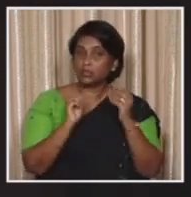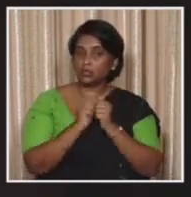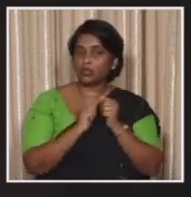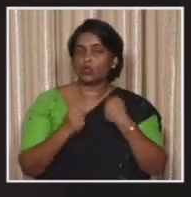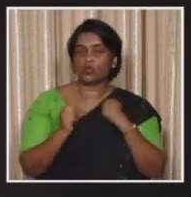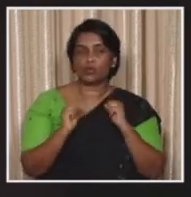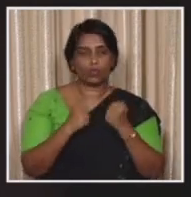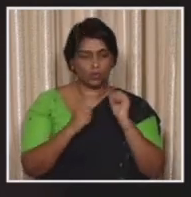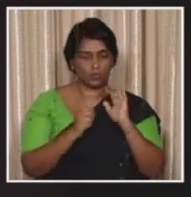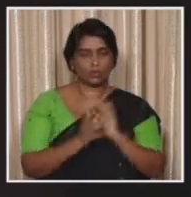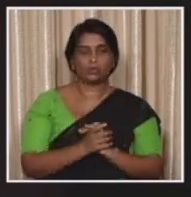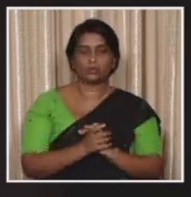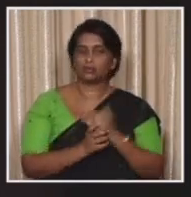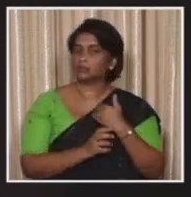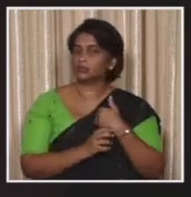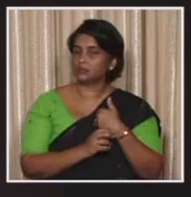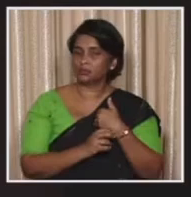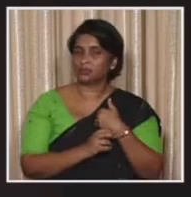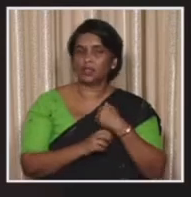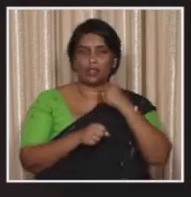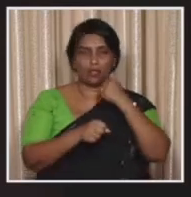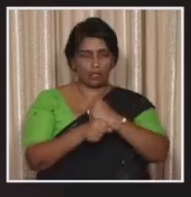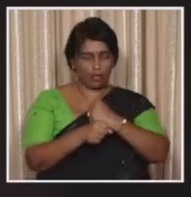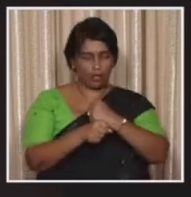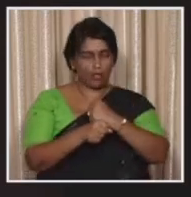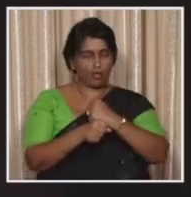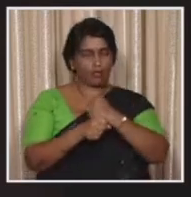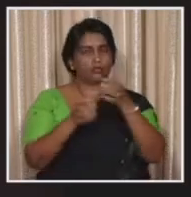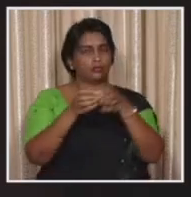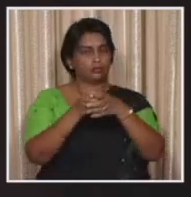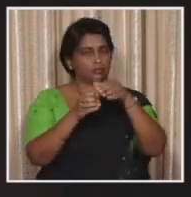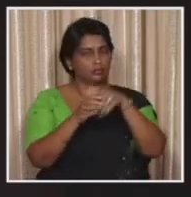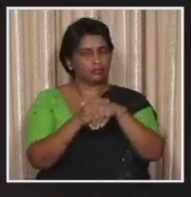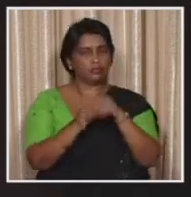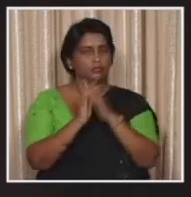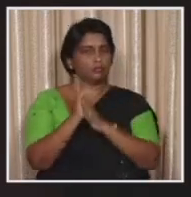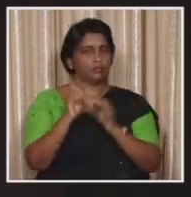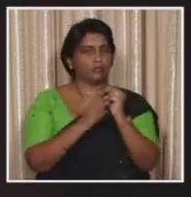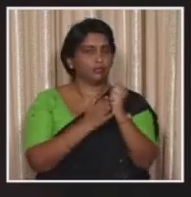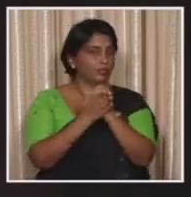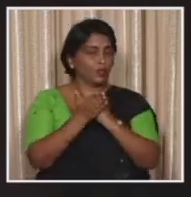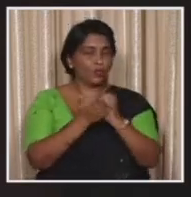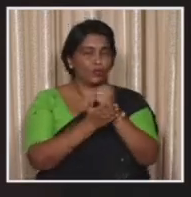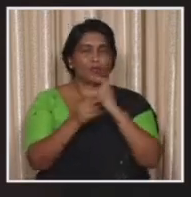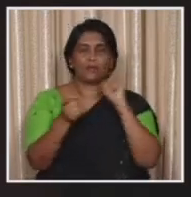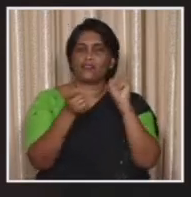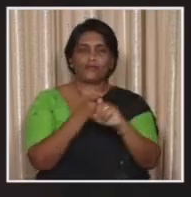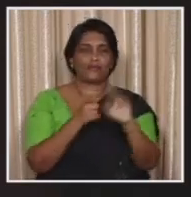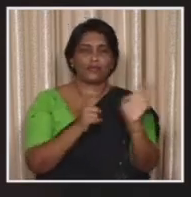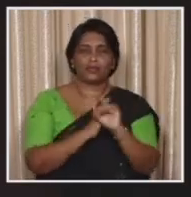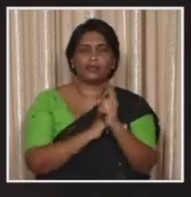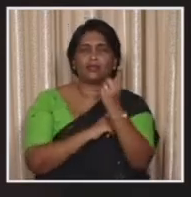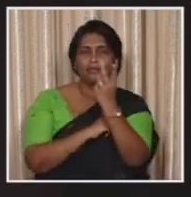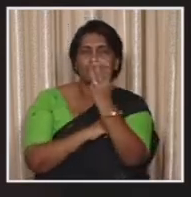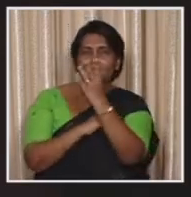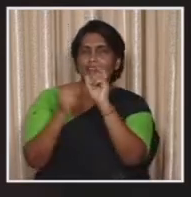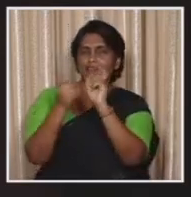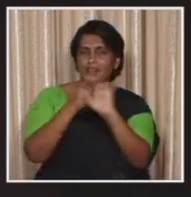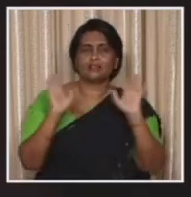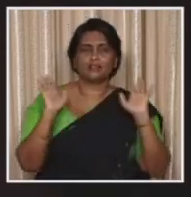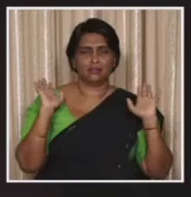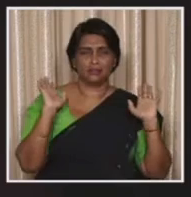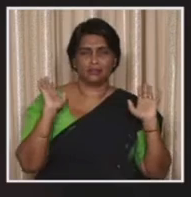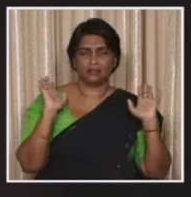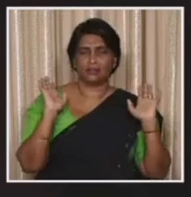උත්සාහ කරයි කියලා. සා අපිට ආණ්ඩු පක්ෂයේ අමතිවරු සියල්ල එක ප්‍රශ්නයක් නෑ අපිට ප්‍රශ්න තියෙන කීප දෙනෙක් ඉන්නවා.